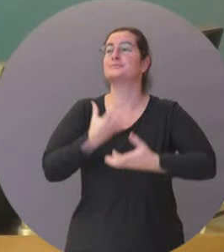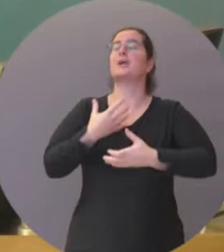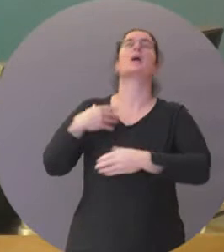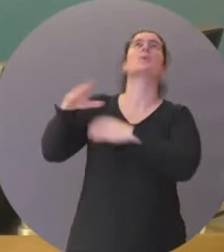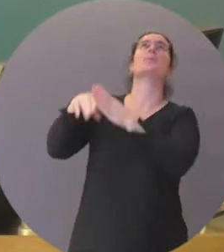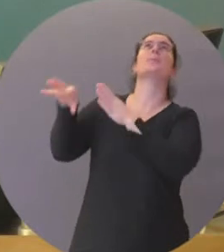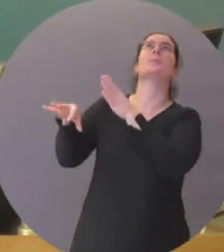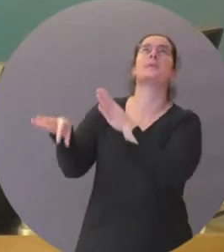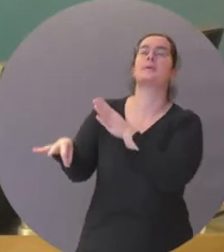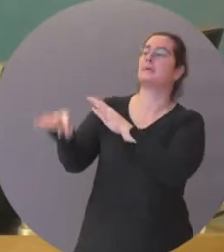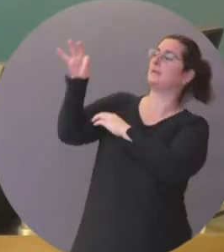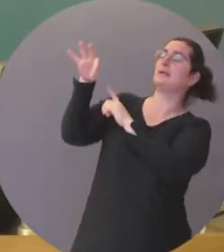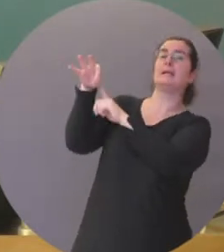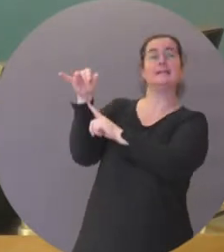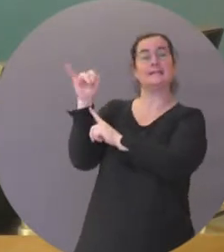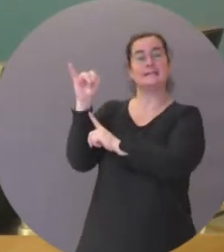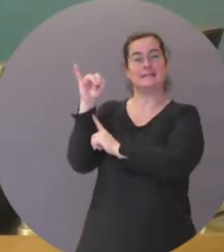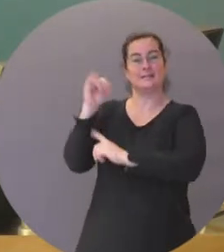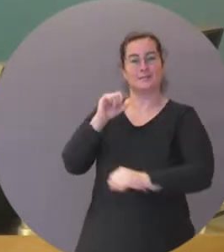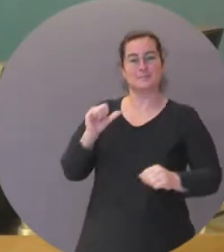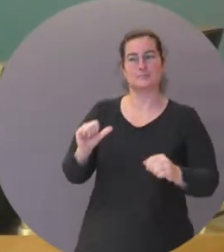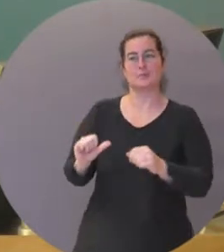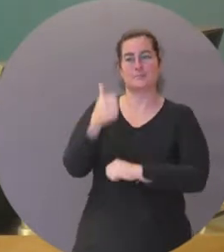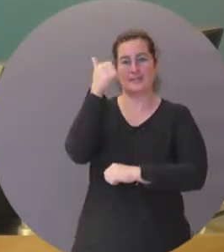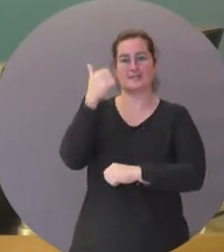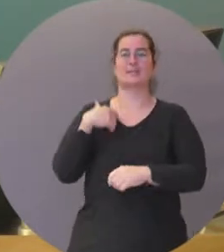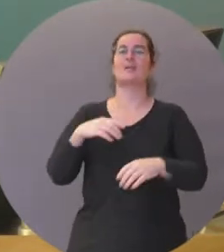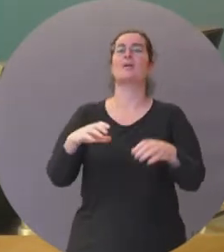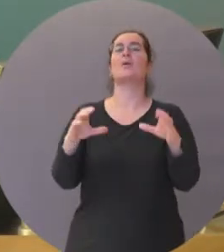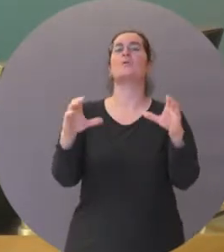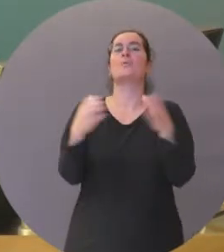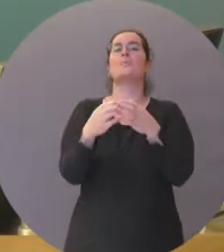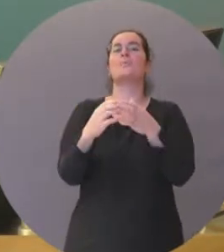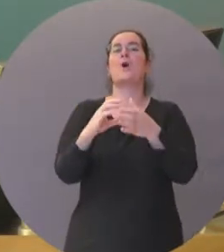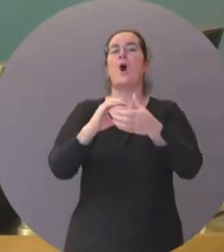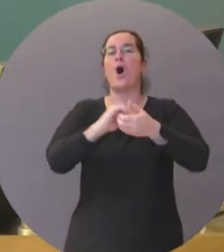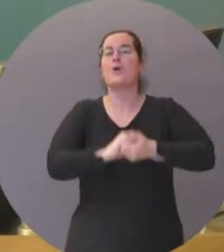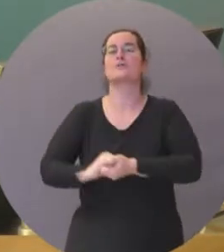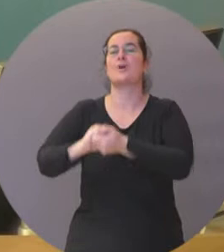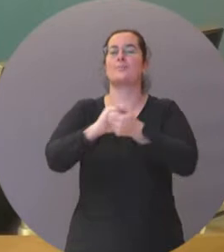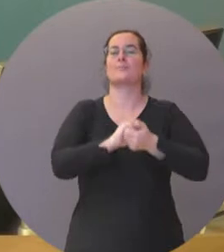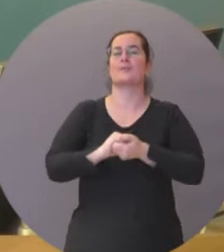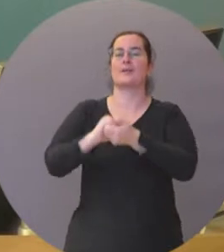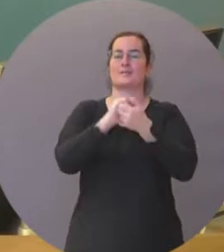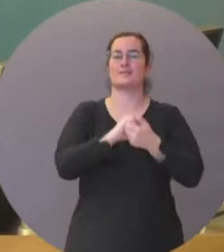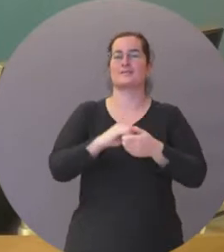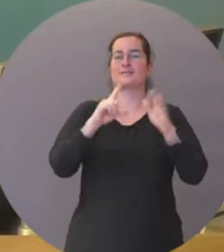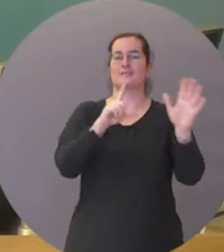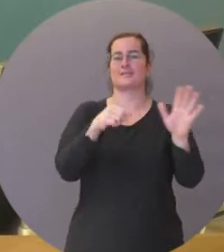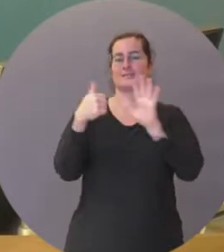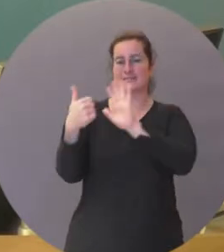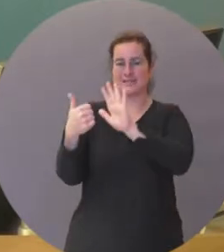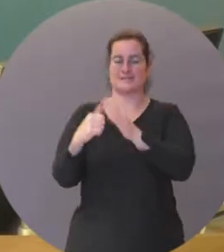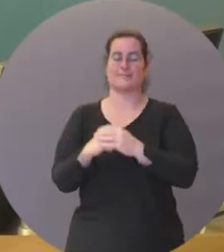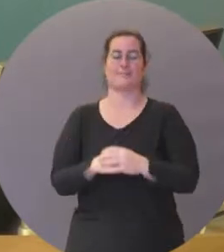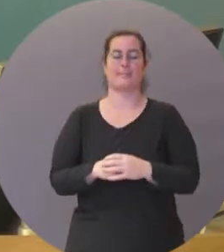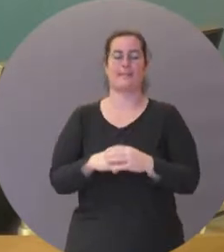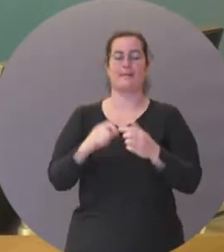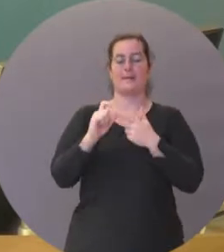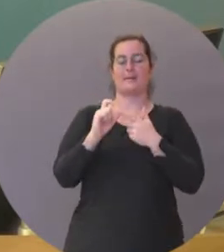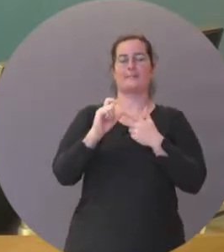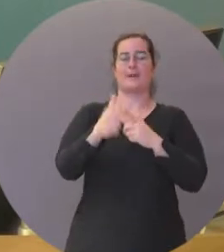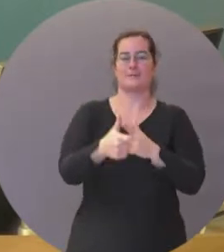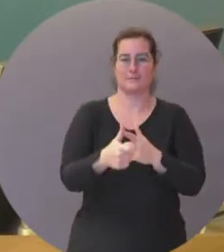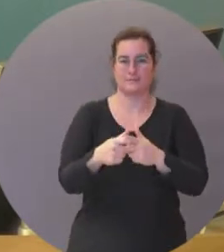au sort cette le groupe Ensemble la Seine-Maritime qui commencera puis le groupe pour les